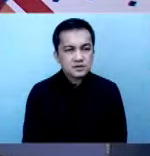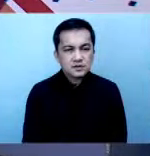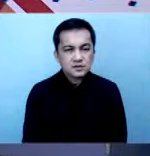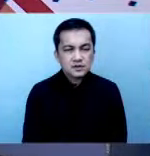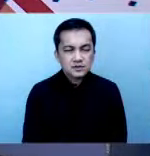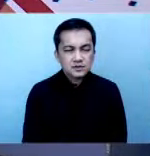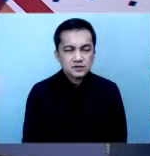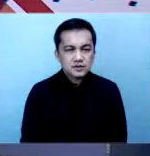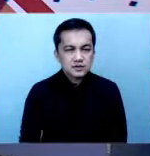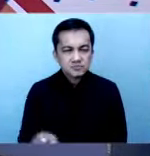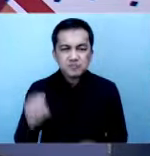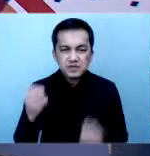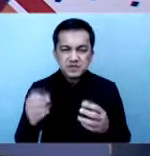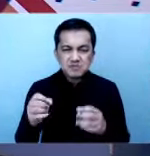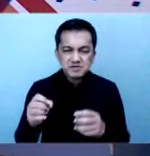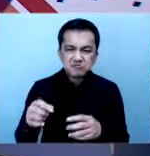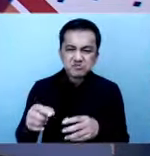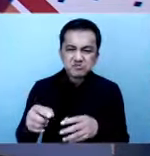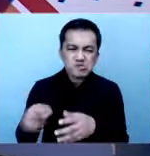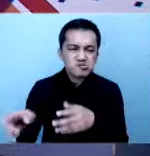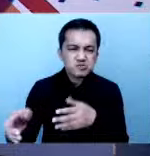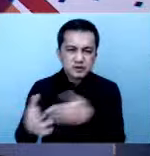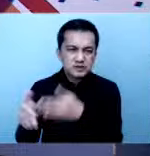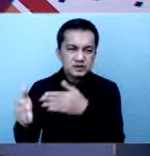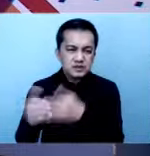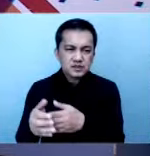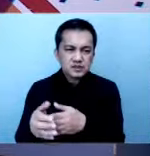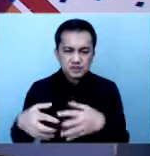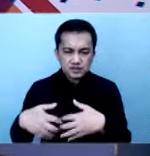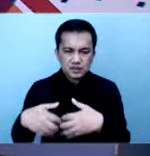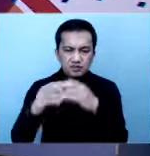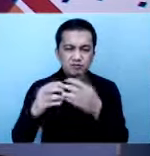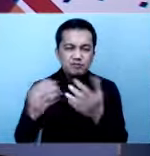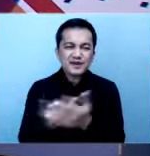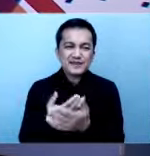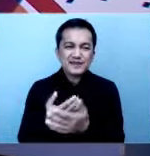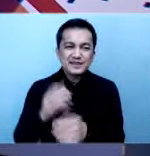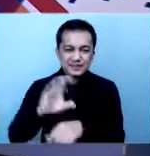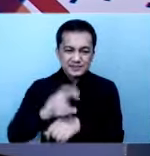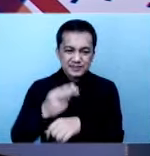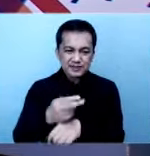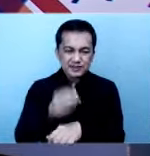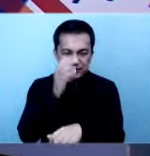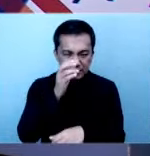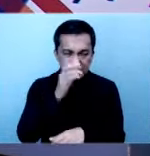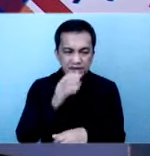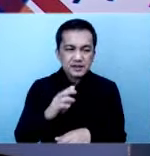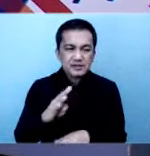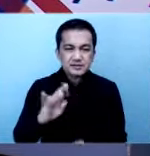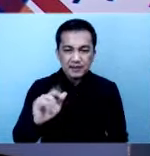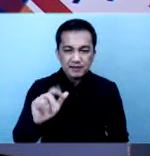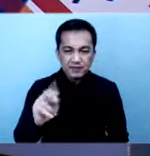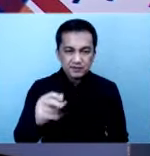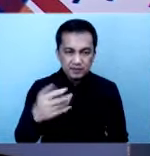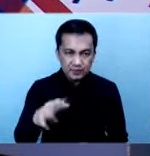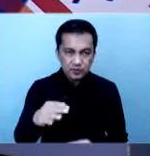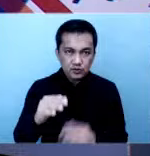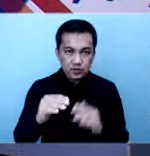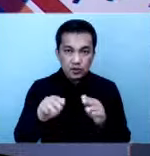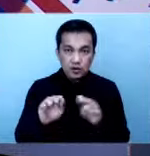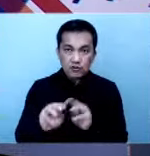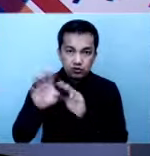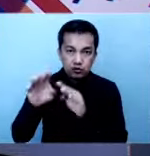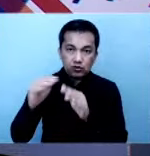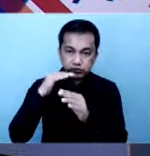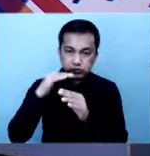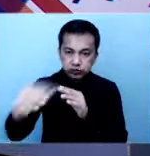Inulan ng batikos ang tinatayo raw na bagong kapitolo sa Cebu na sa bayan ng Balamban matapos kalbuhin at patagi ng isang bahagi ng isang bundok